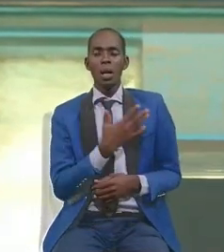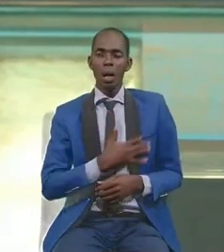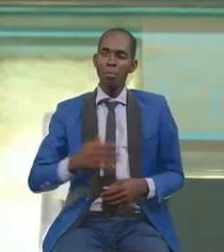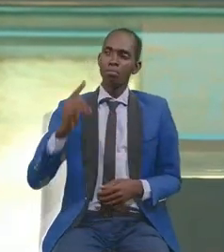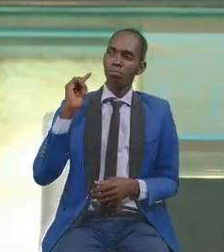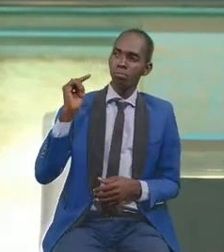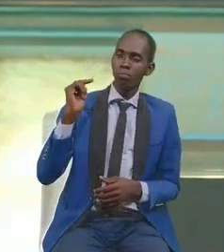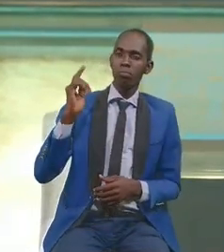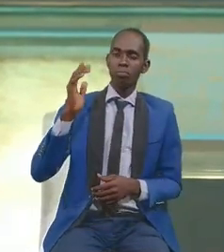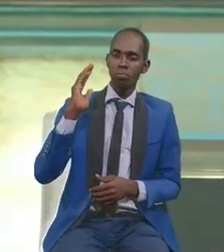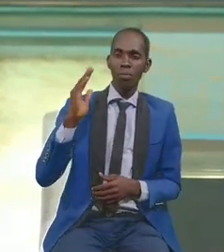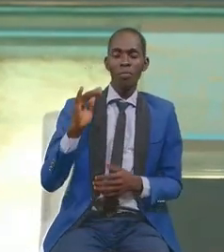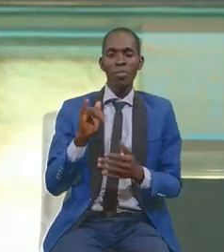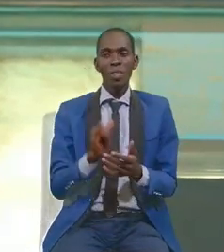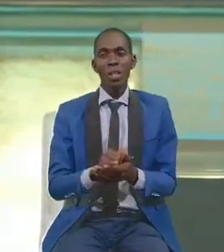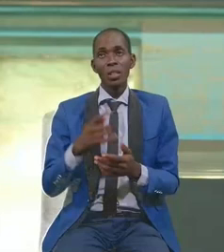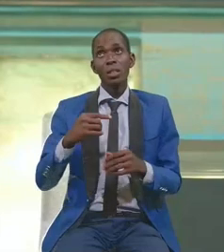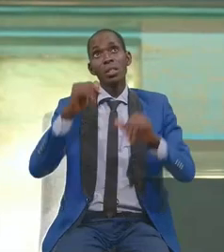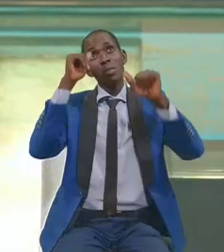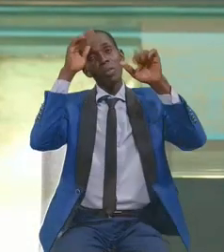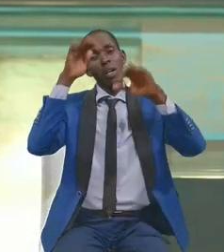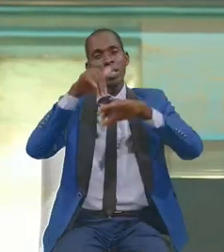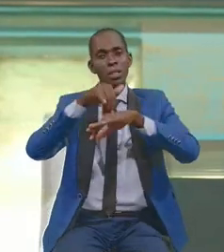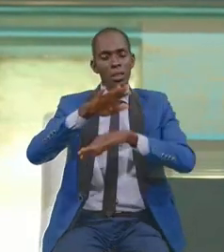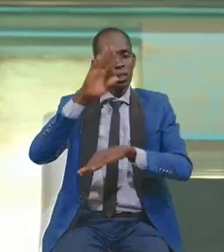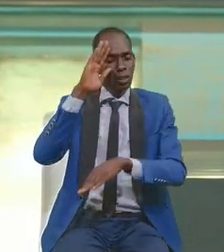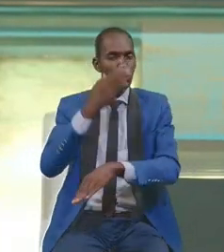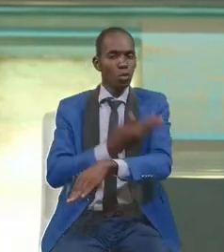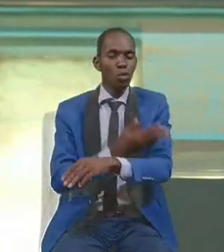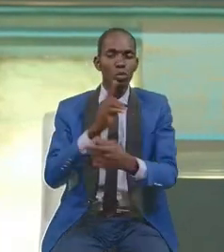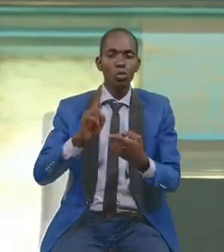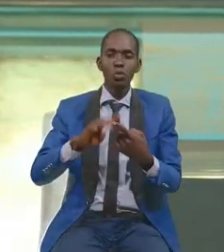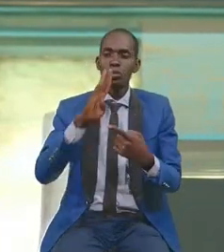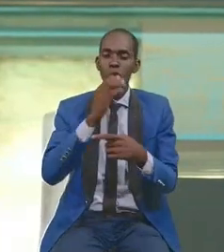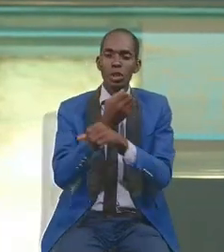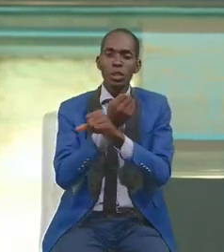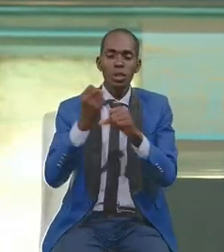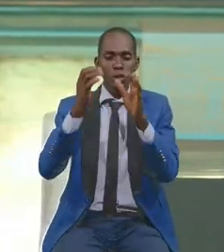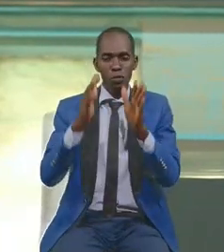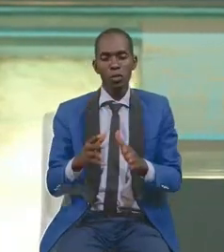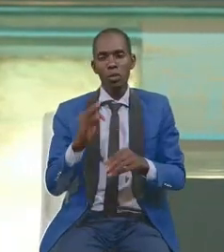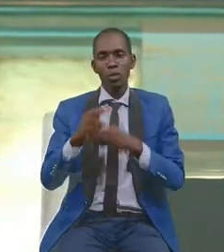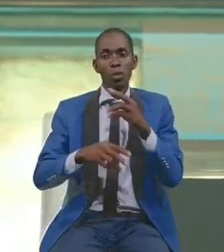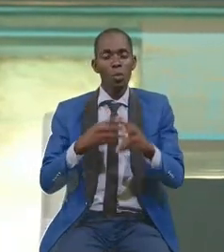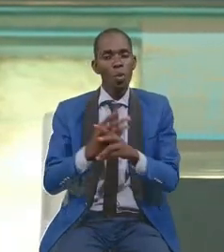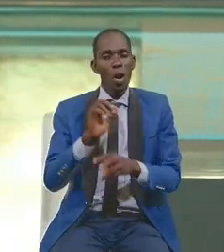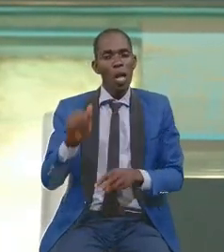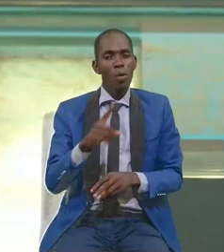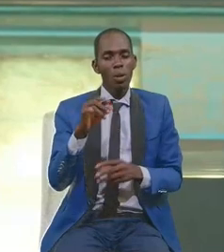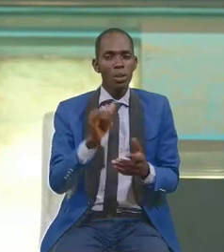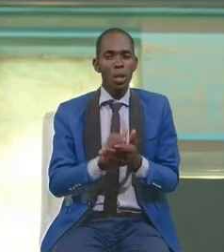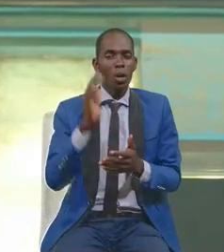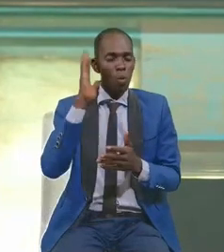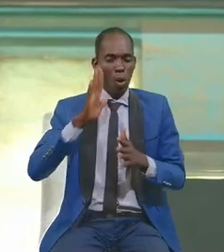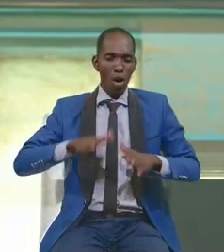attestons que le Père a envoyé le Fils comme sauveur du monde. Celui qui confessera que Jésus est le